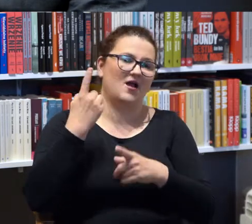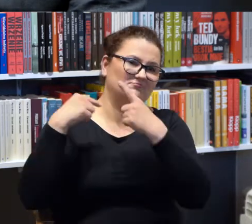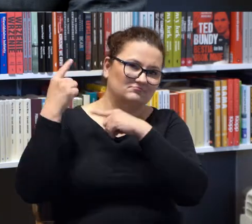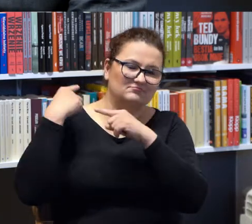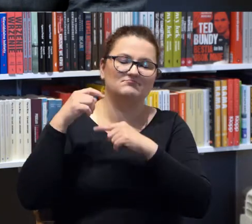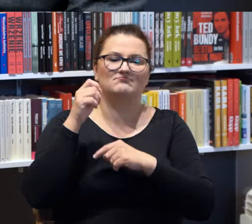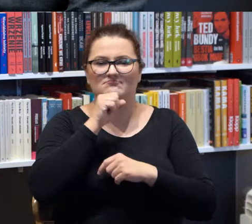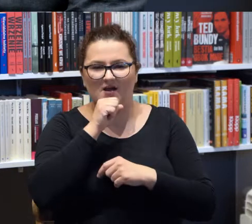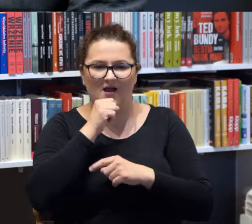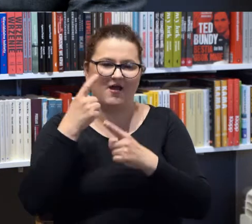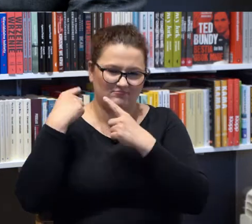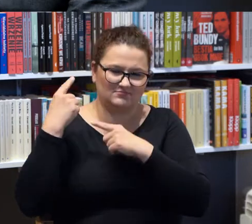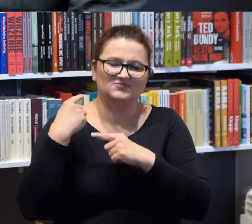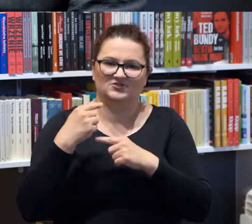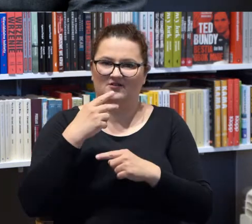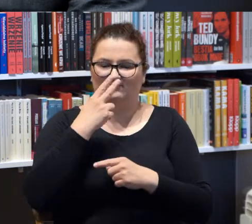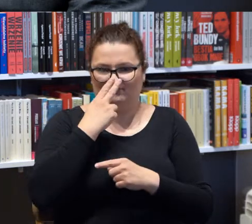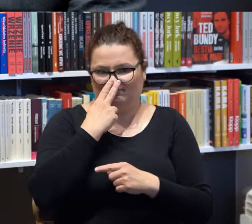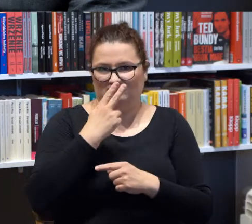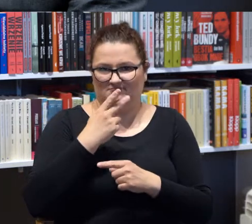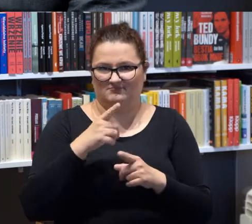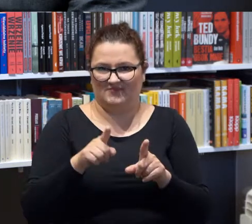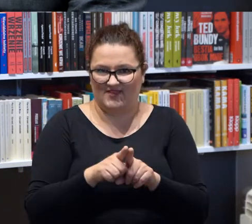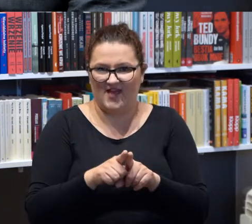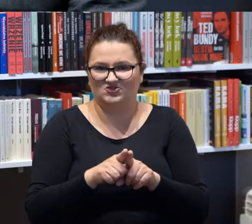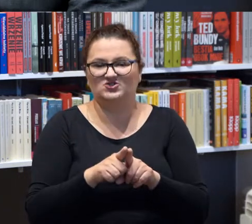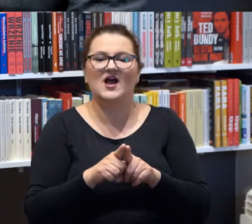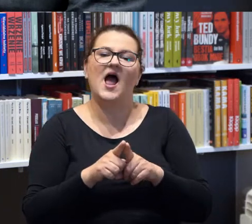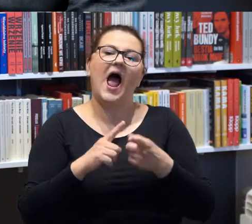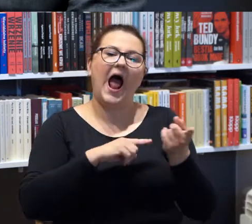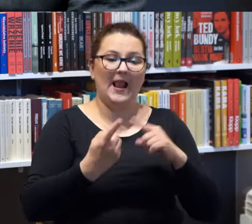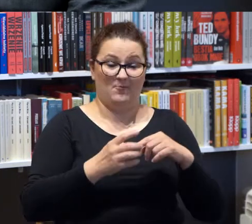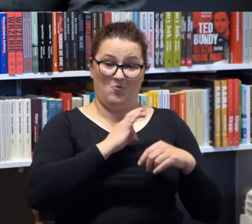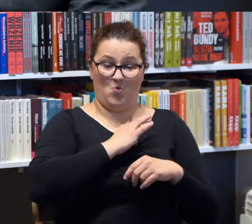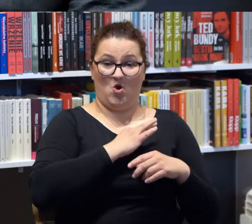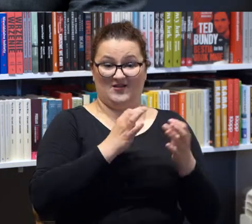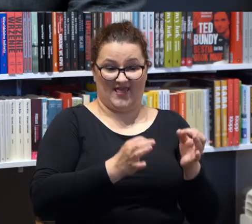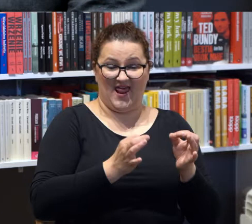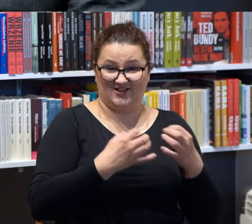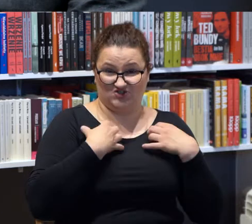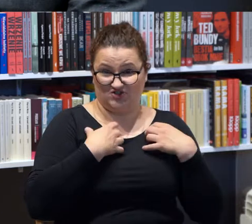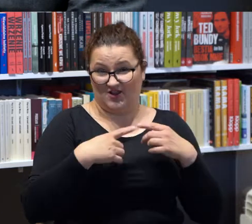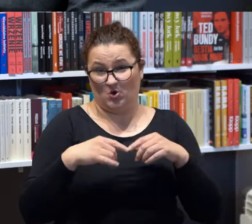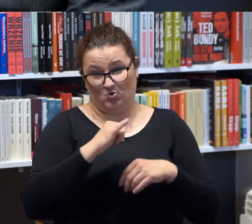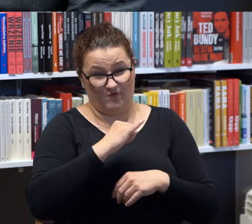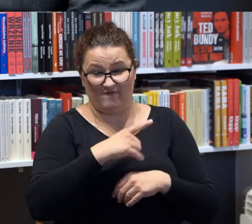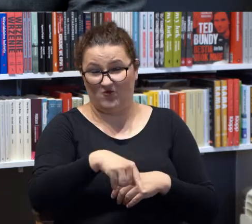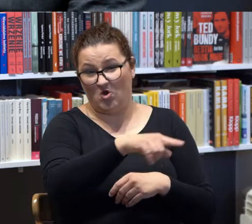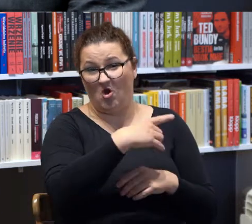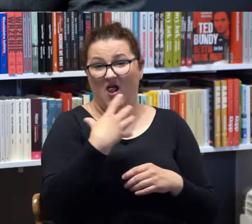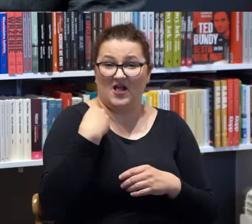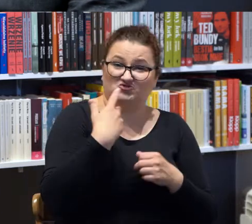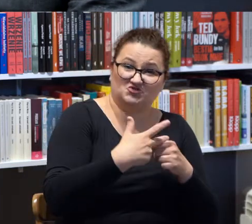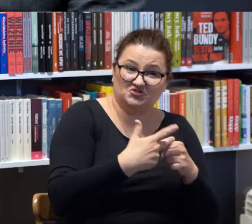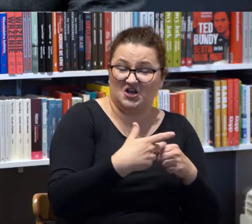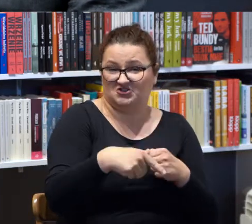wymiarze, versus pojmowanie rodziny u osób mojego pokolenia, 30-latków, u których jakby to